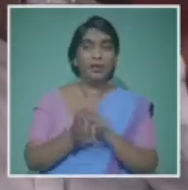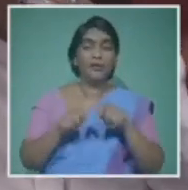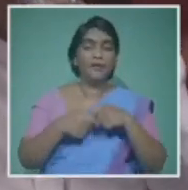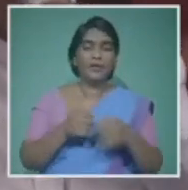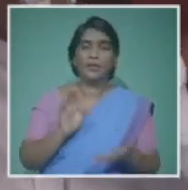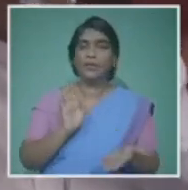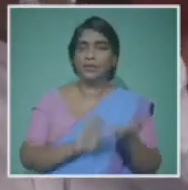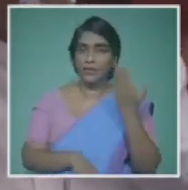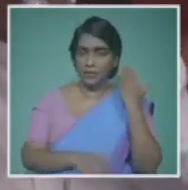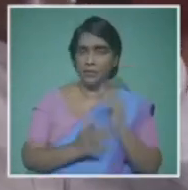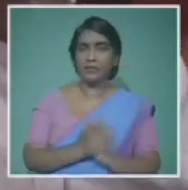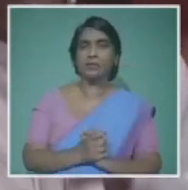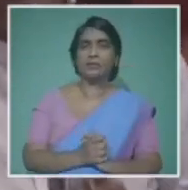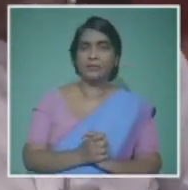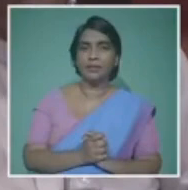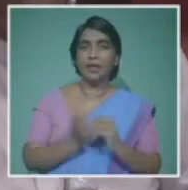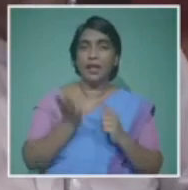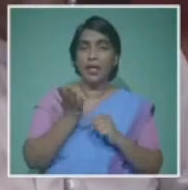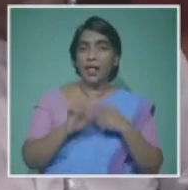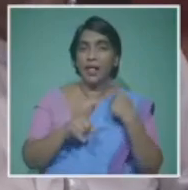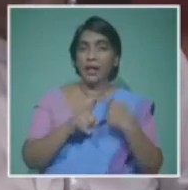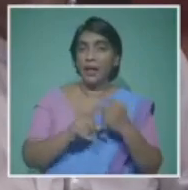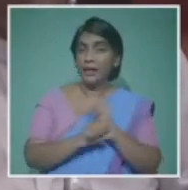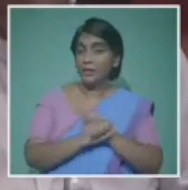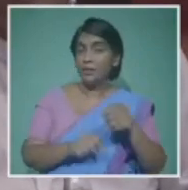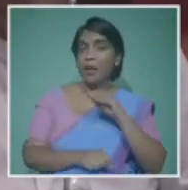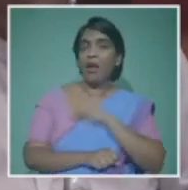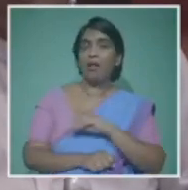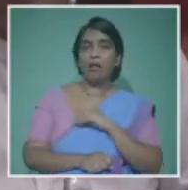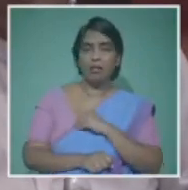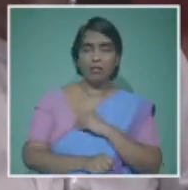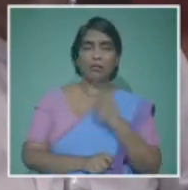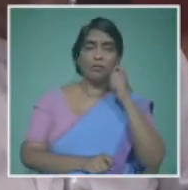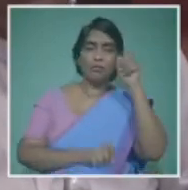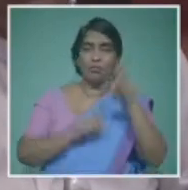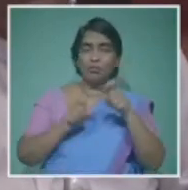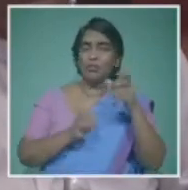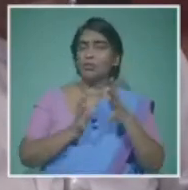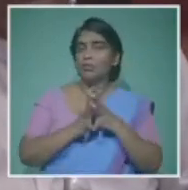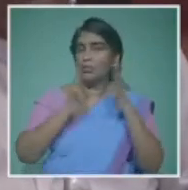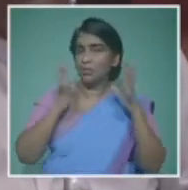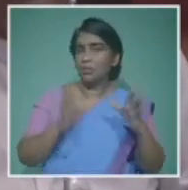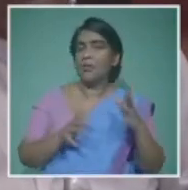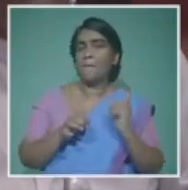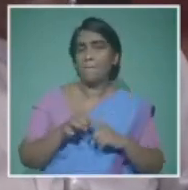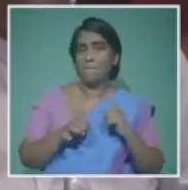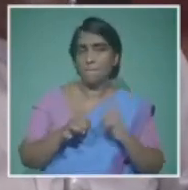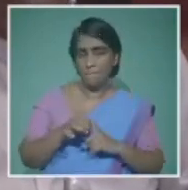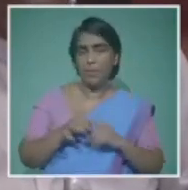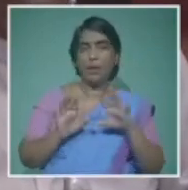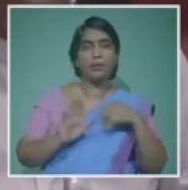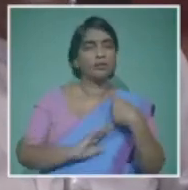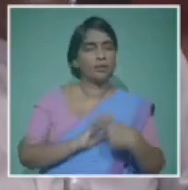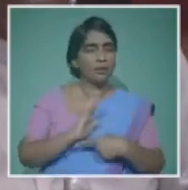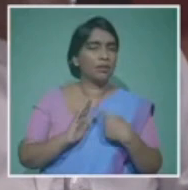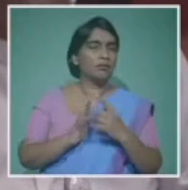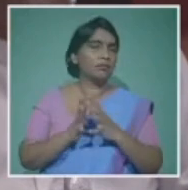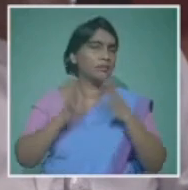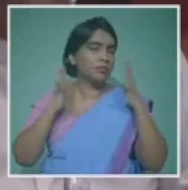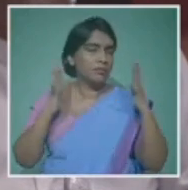ready. Badu nona ada. Ini samaan jalan tahu di shal. Persia. Balan apa yang ada kotor.